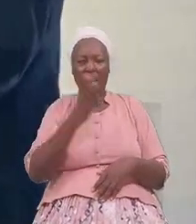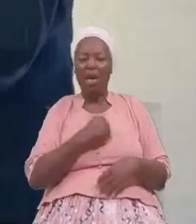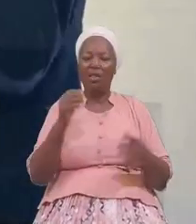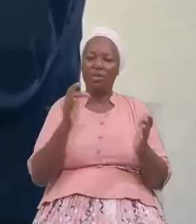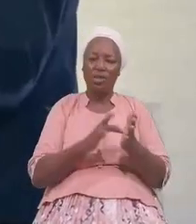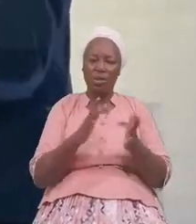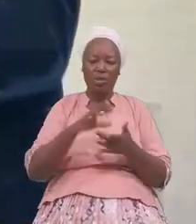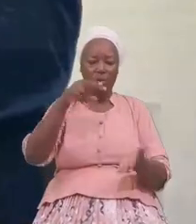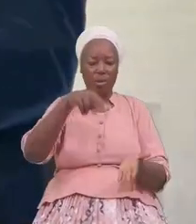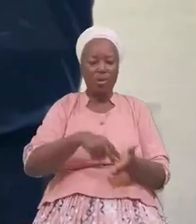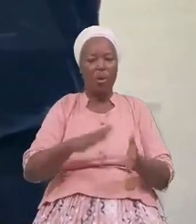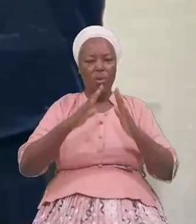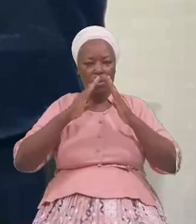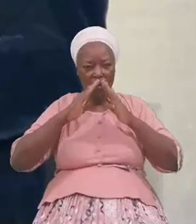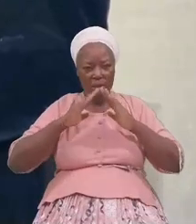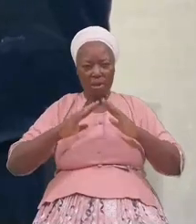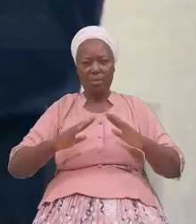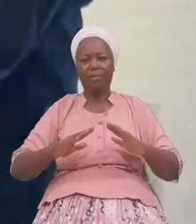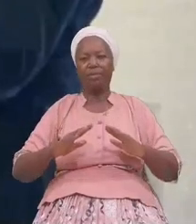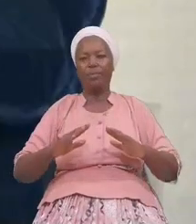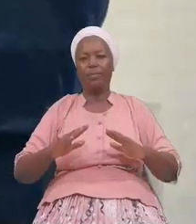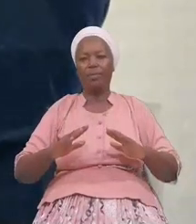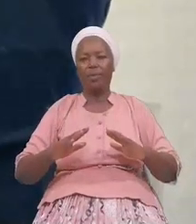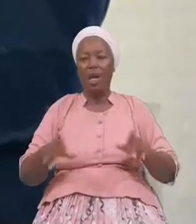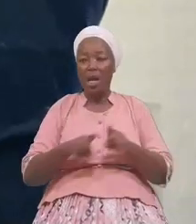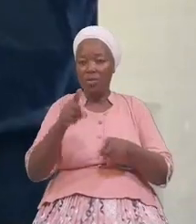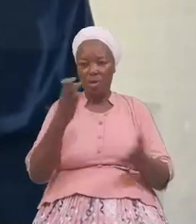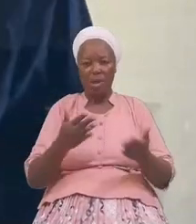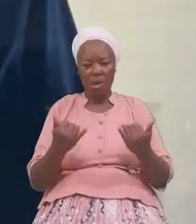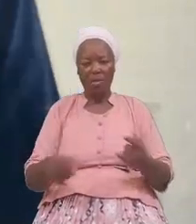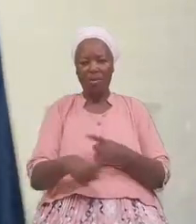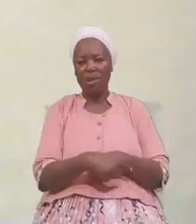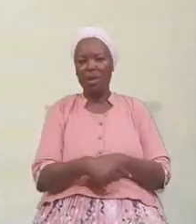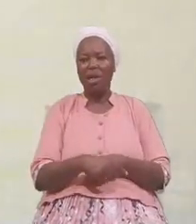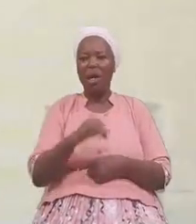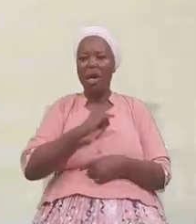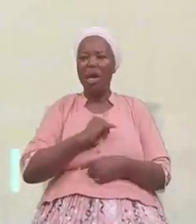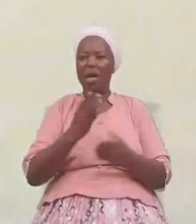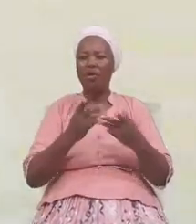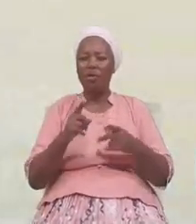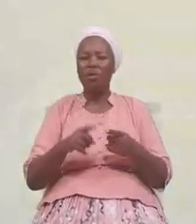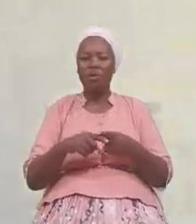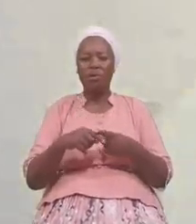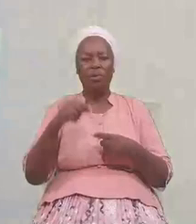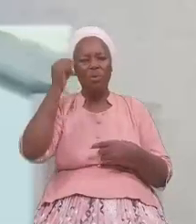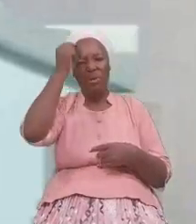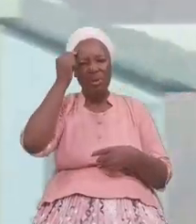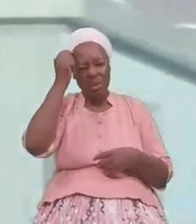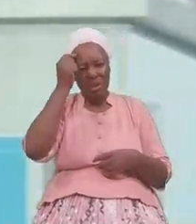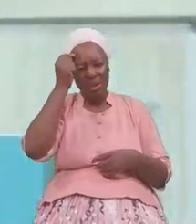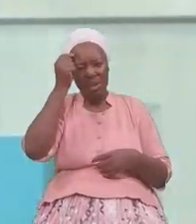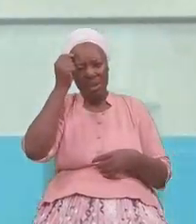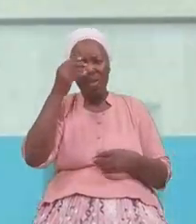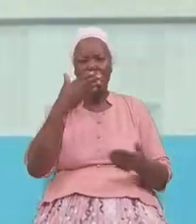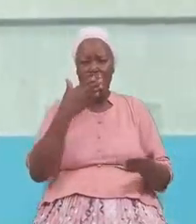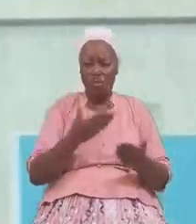Jésus, comme tu es là aujourd'hui, je veux que tu revoies ta